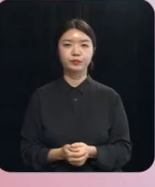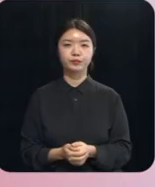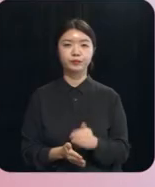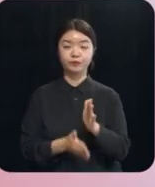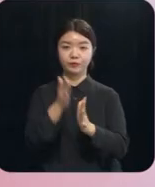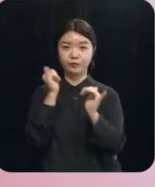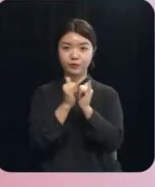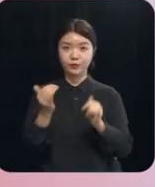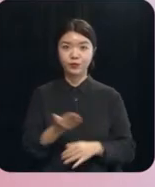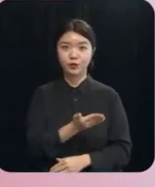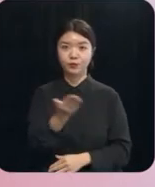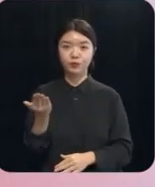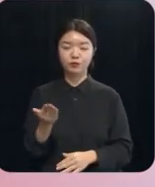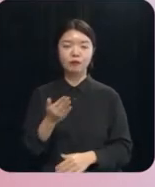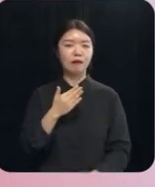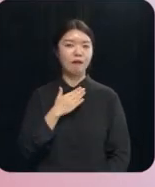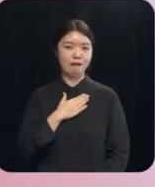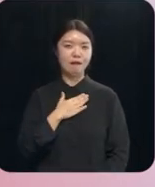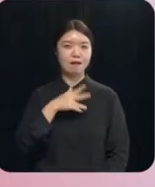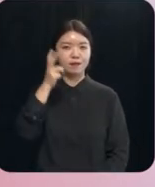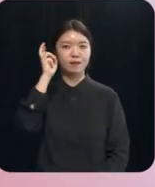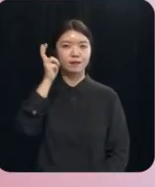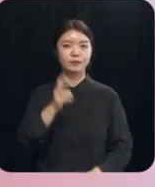여러분. 여러분 아시다시피